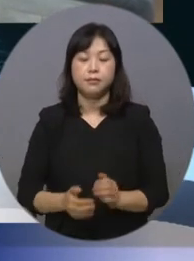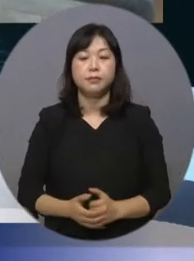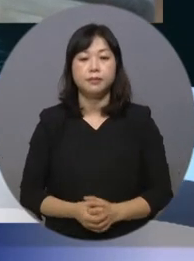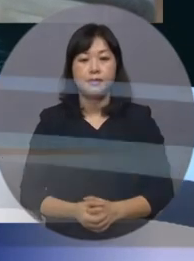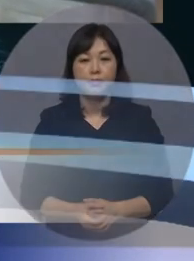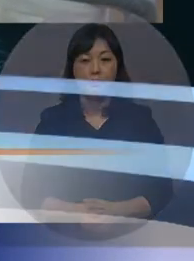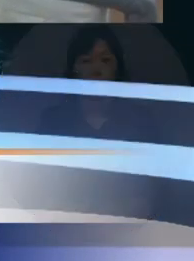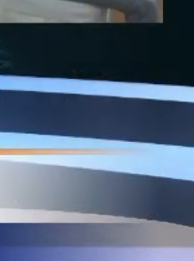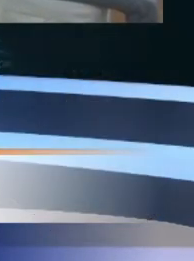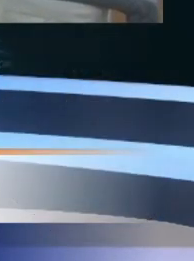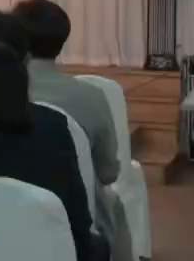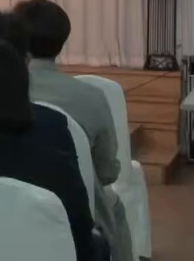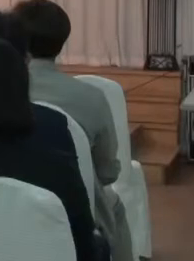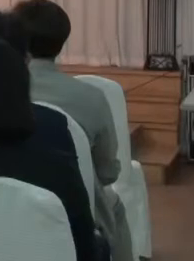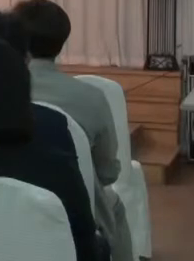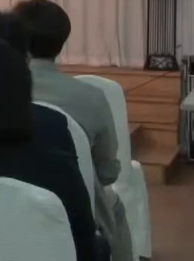기자입니다.